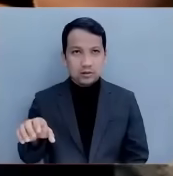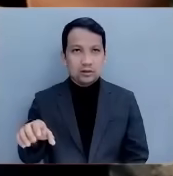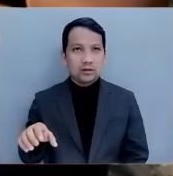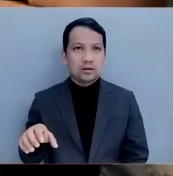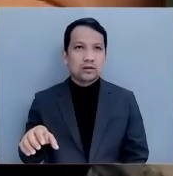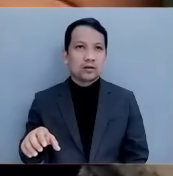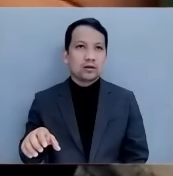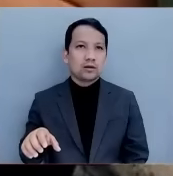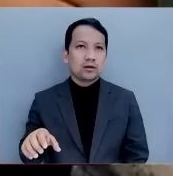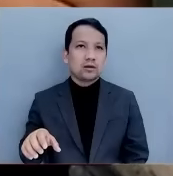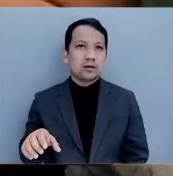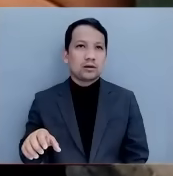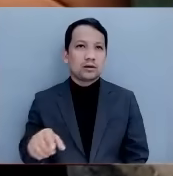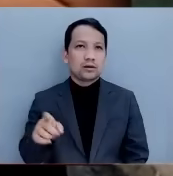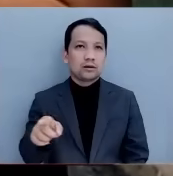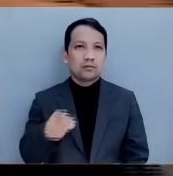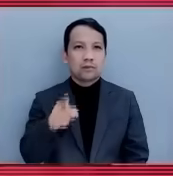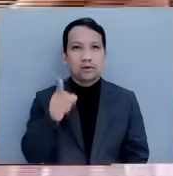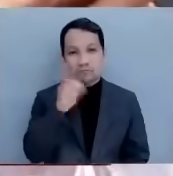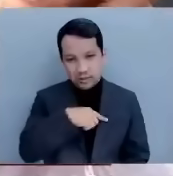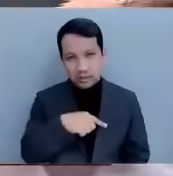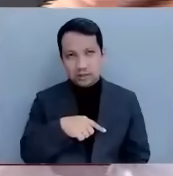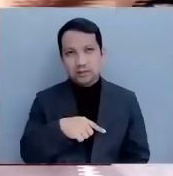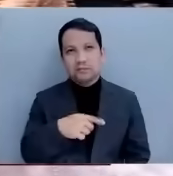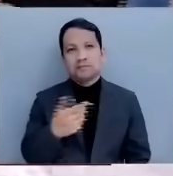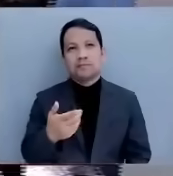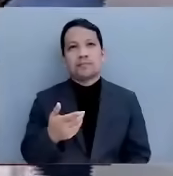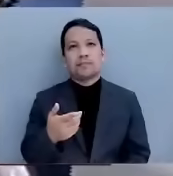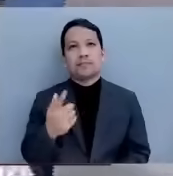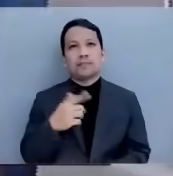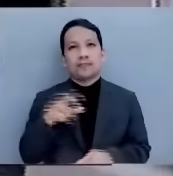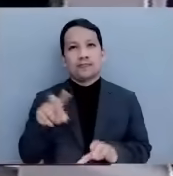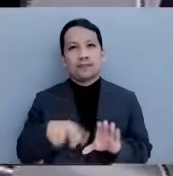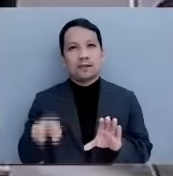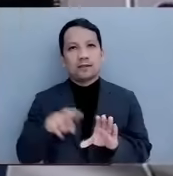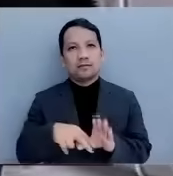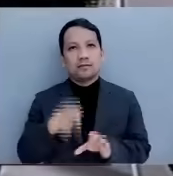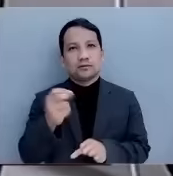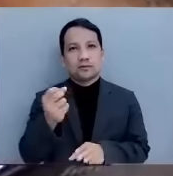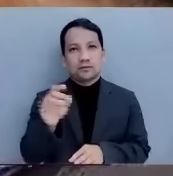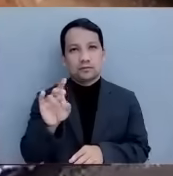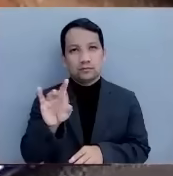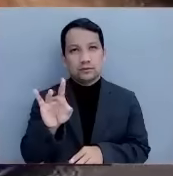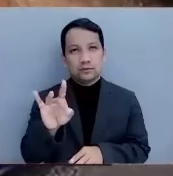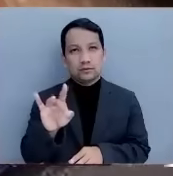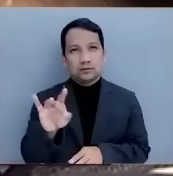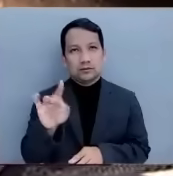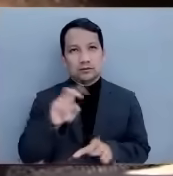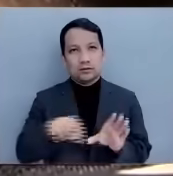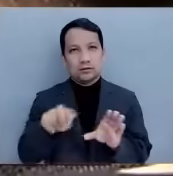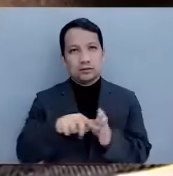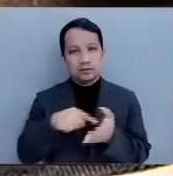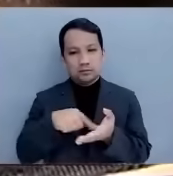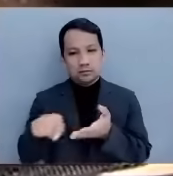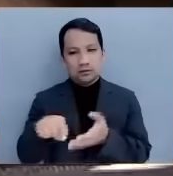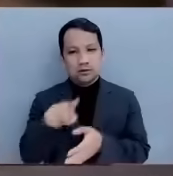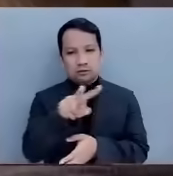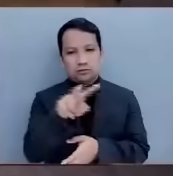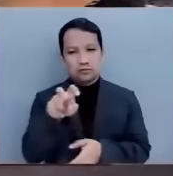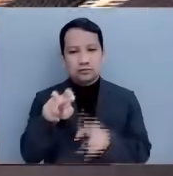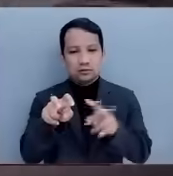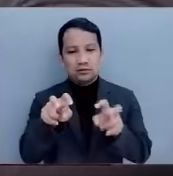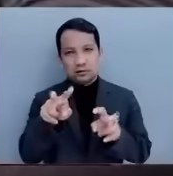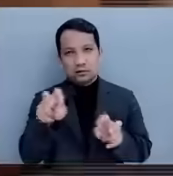sticker, kolorum pala. May sakay pang 18 pasahero ang van. Nagbayad daw sila ng tigda 200